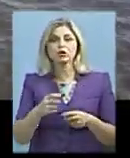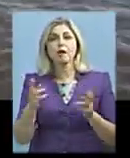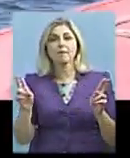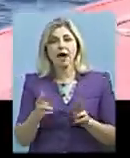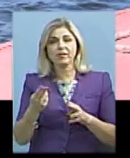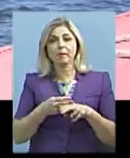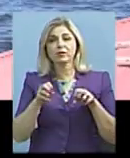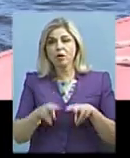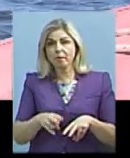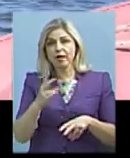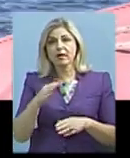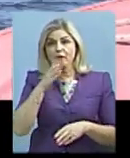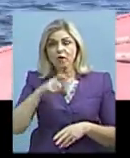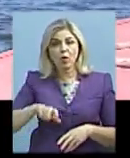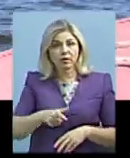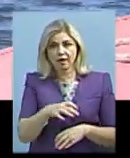виявили.